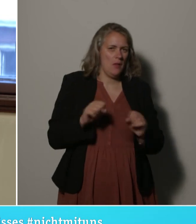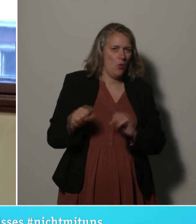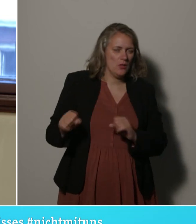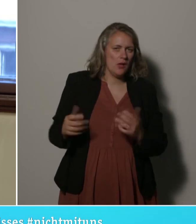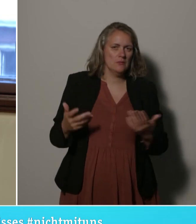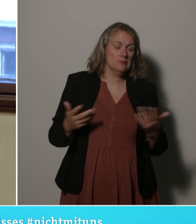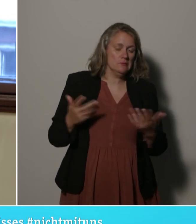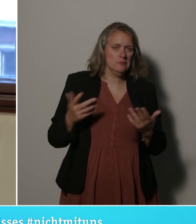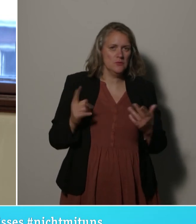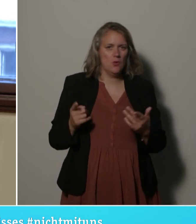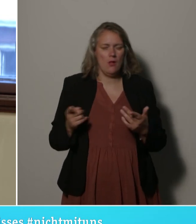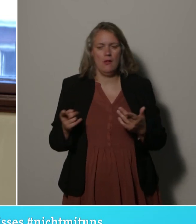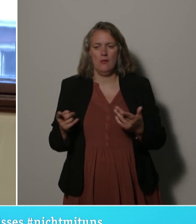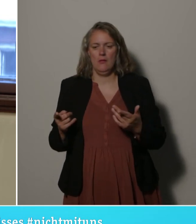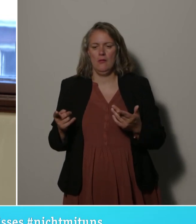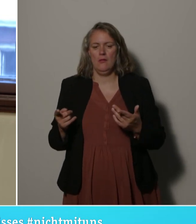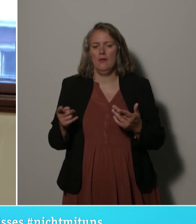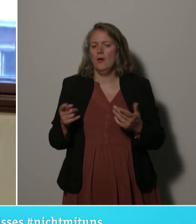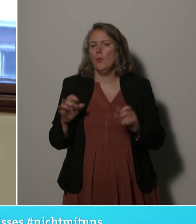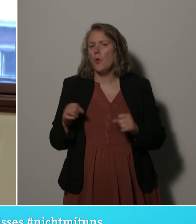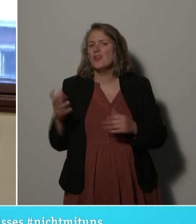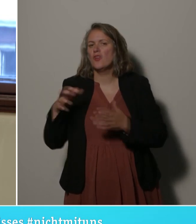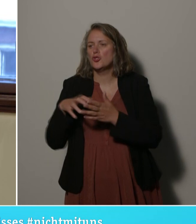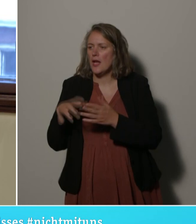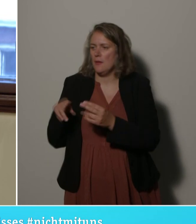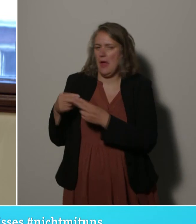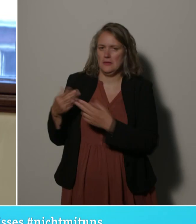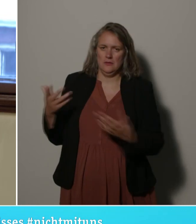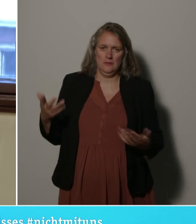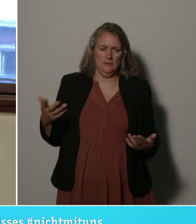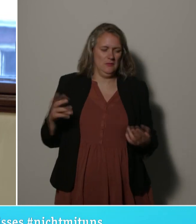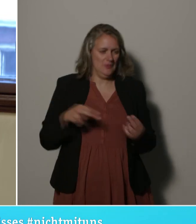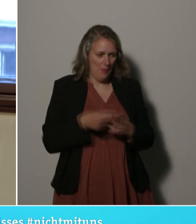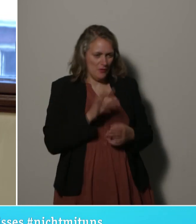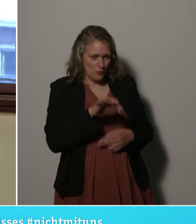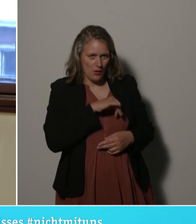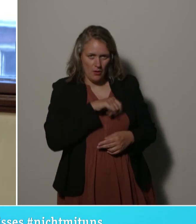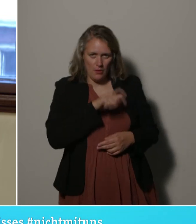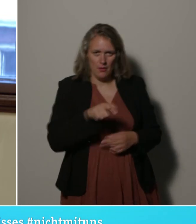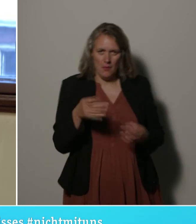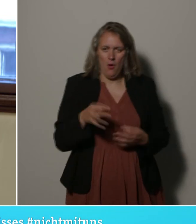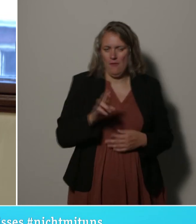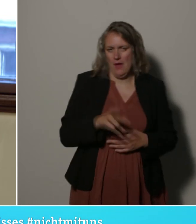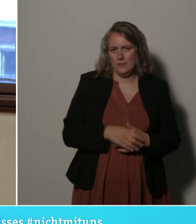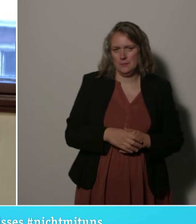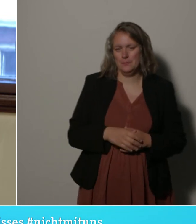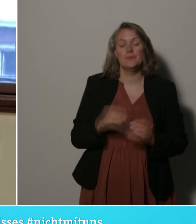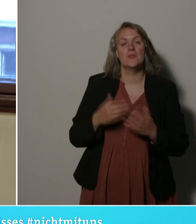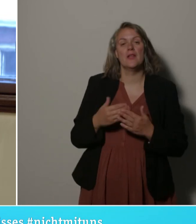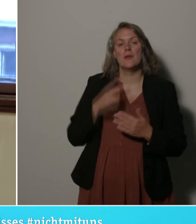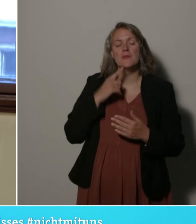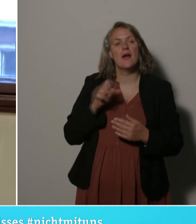Ressourcen sein, aber eben im Rahmen der Möglichkeiten der Stadt. Daher begrüßen wir natürlich den Vorschlag